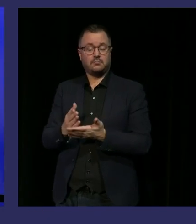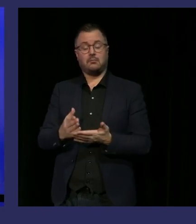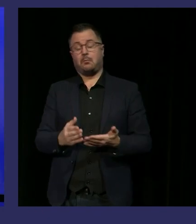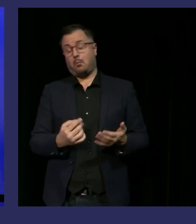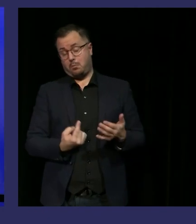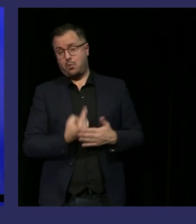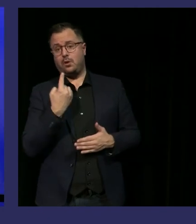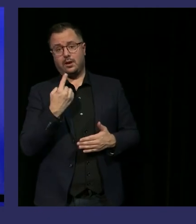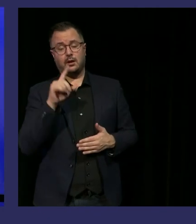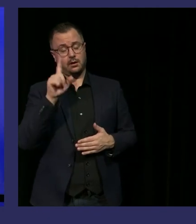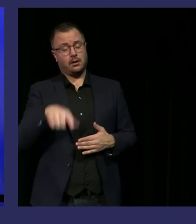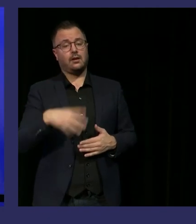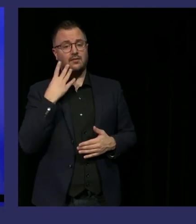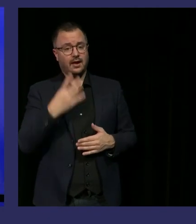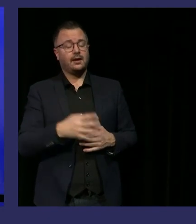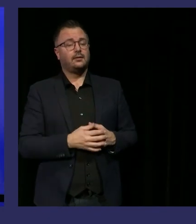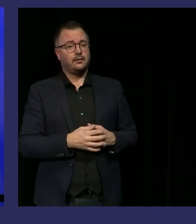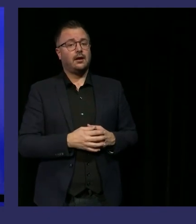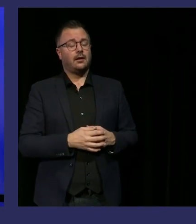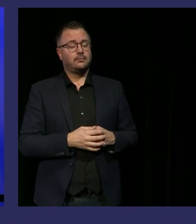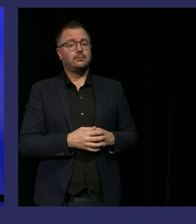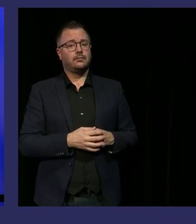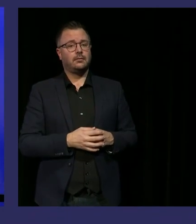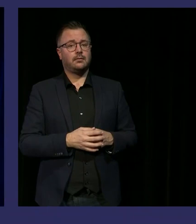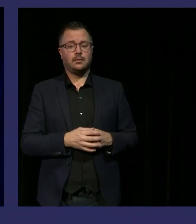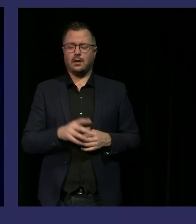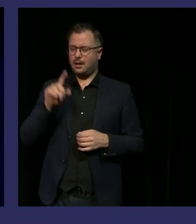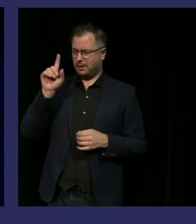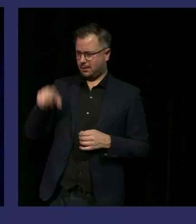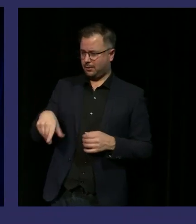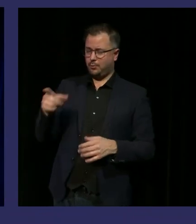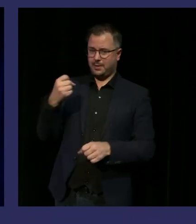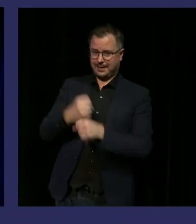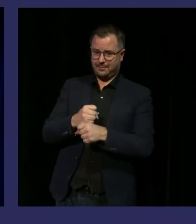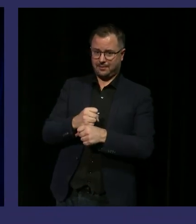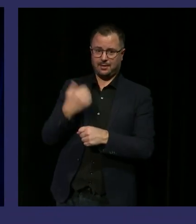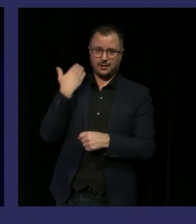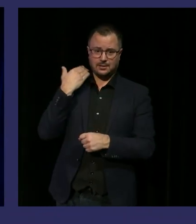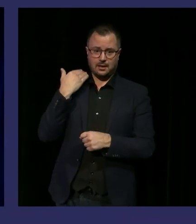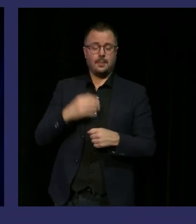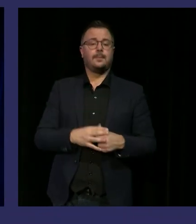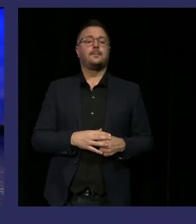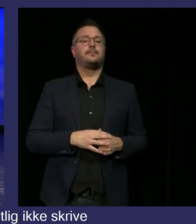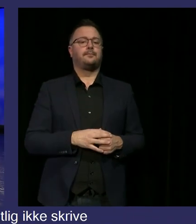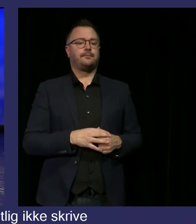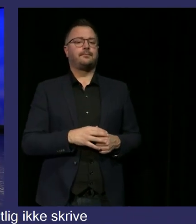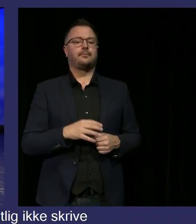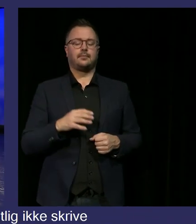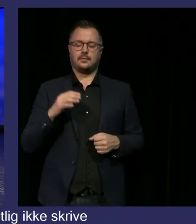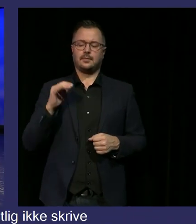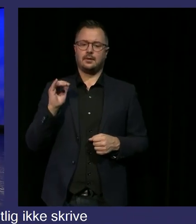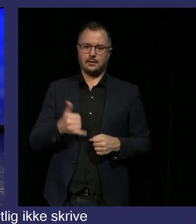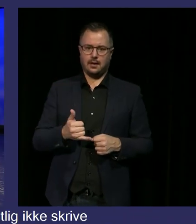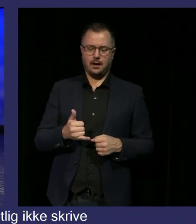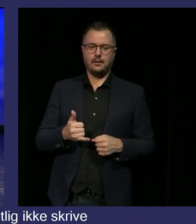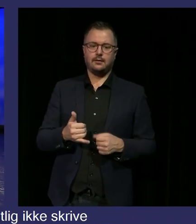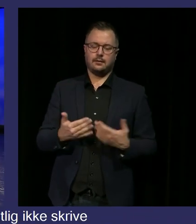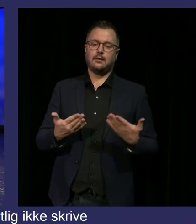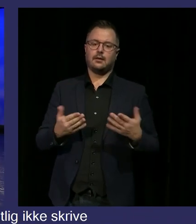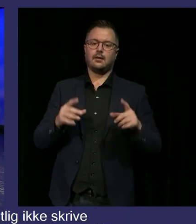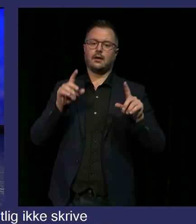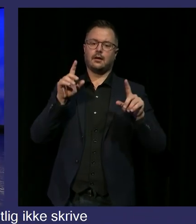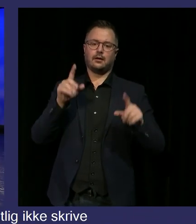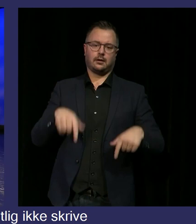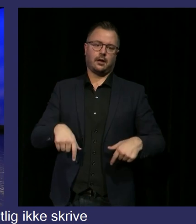være. Ja. Kan du bekrefte det? Ja, altså det sånn at I disse offisielle brevene så kan du egentlig ikke